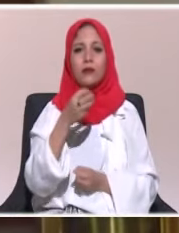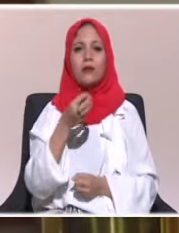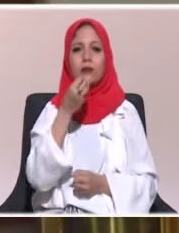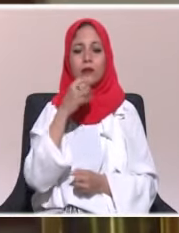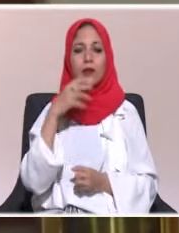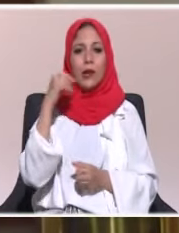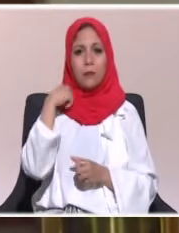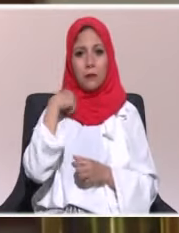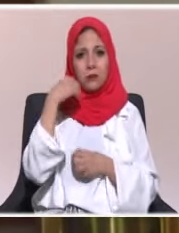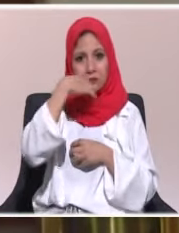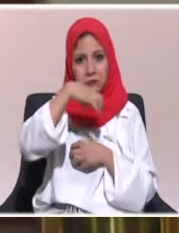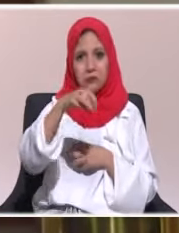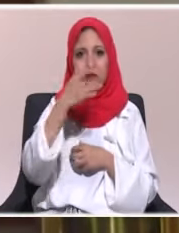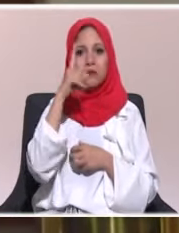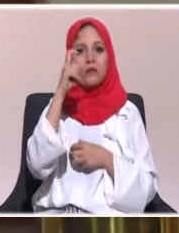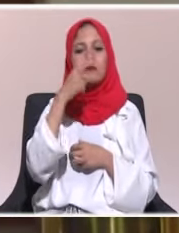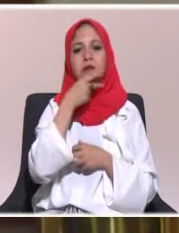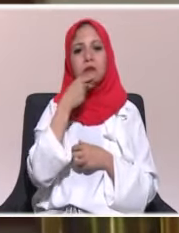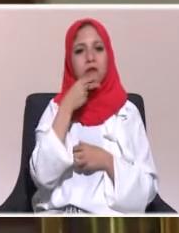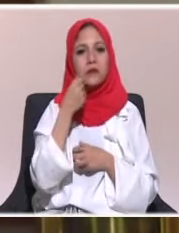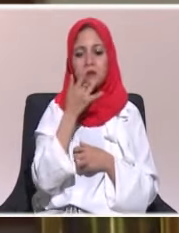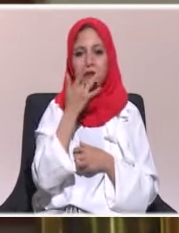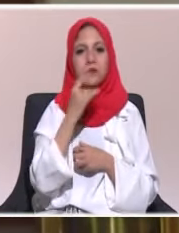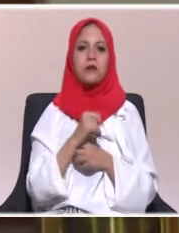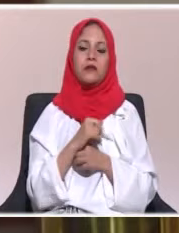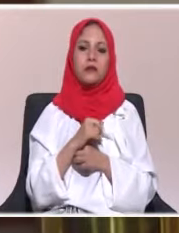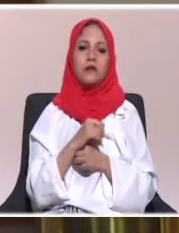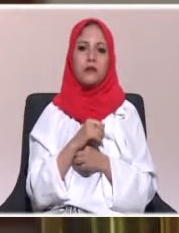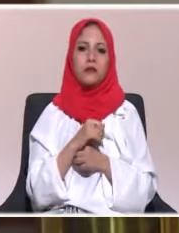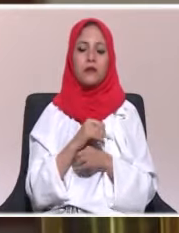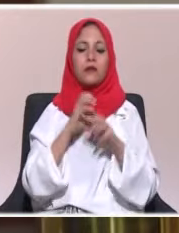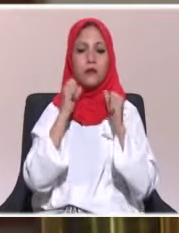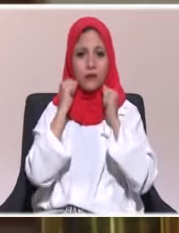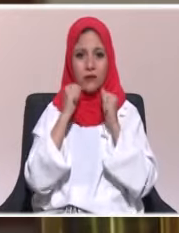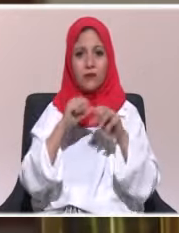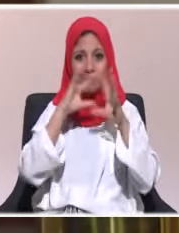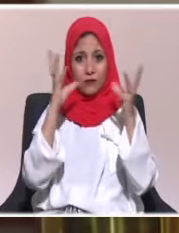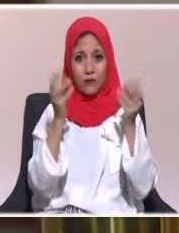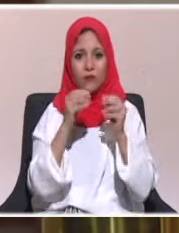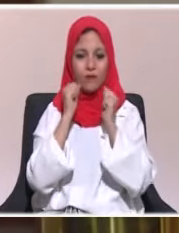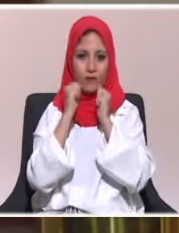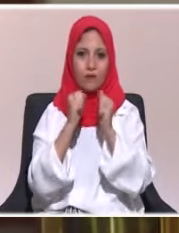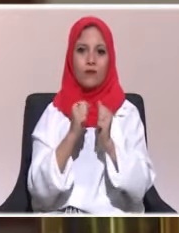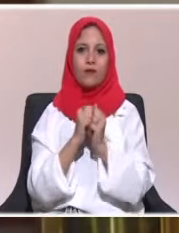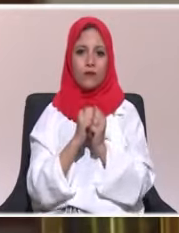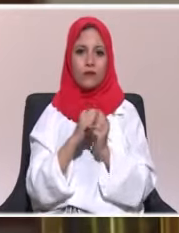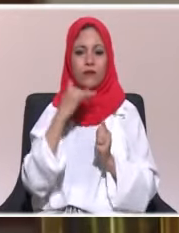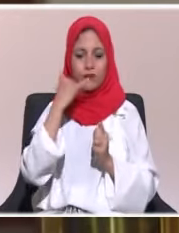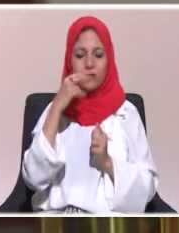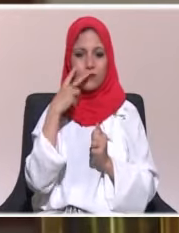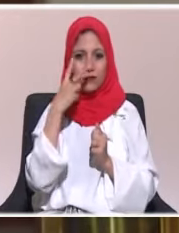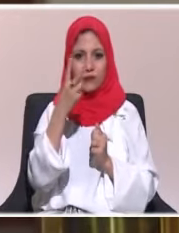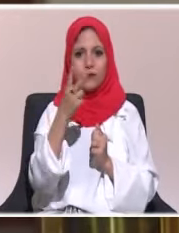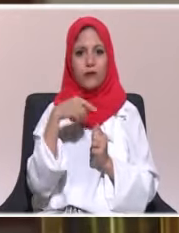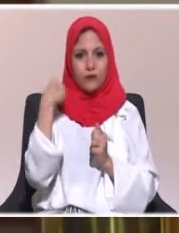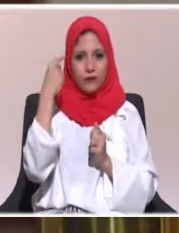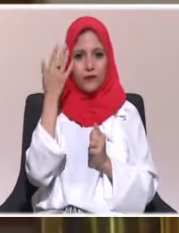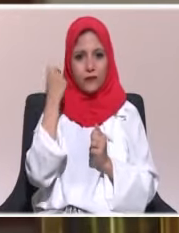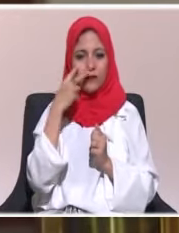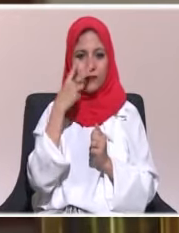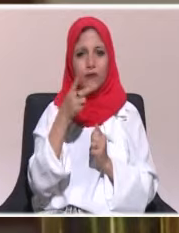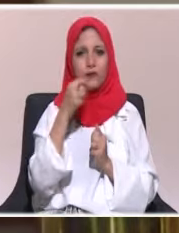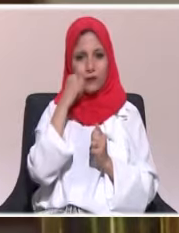صرف صحي ولا مية نظيفة، والأمور كانت في منتهى الصعوبة. تعالوا نفكركم شفنا ايه في